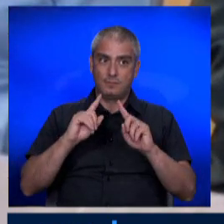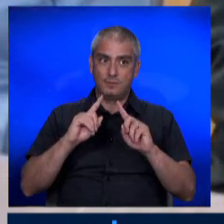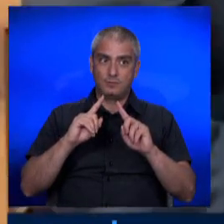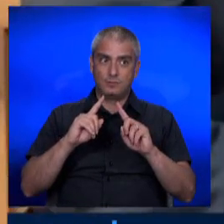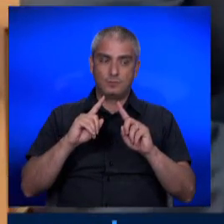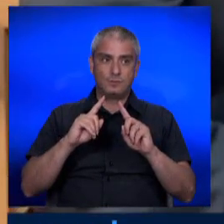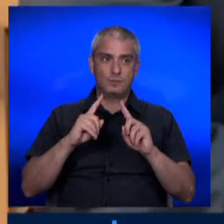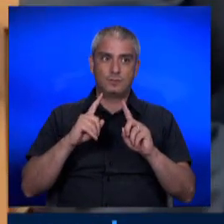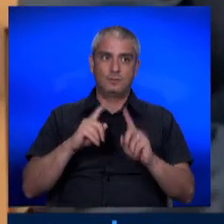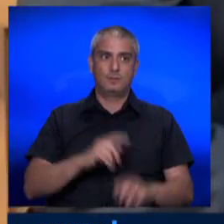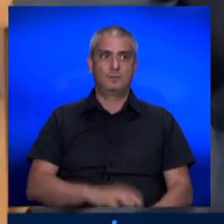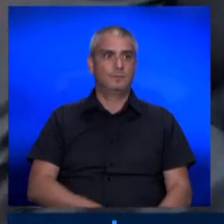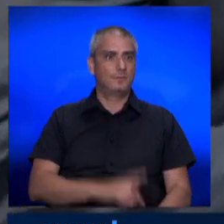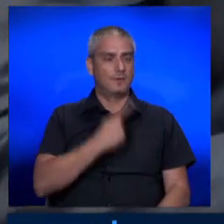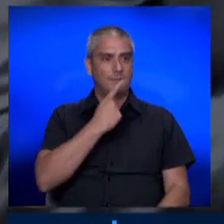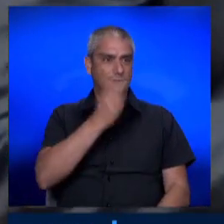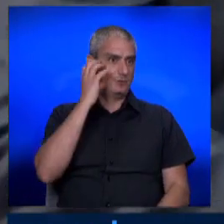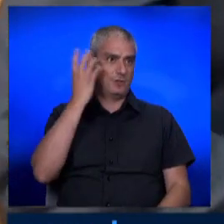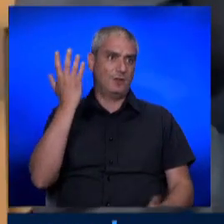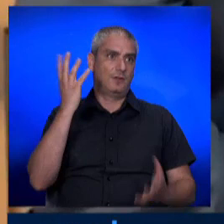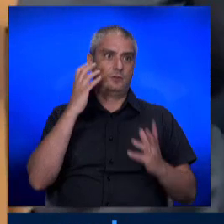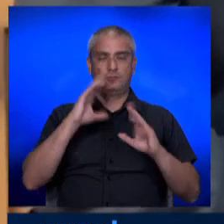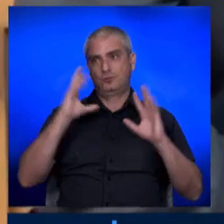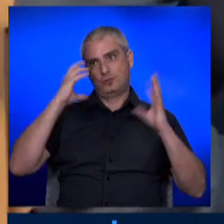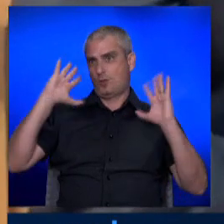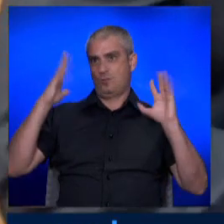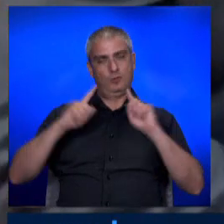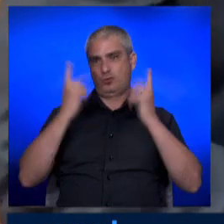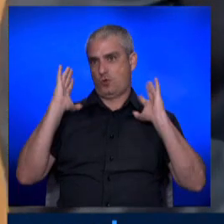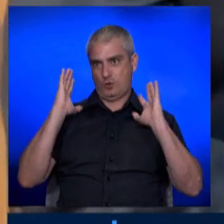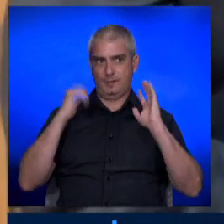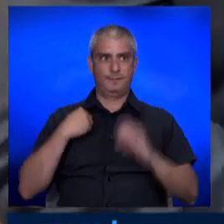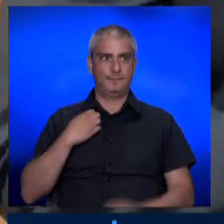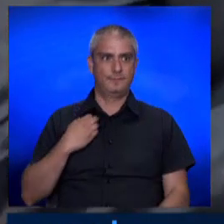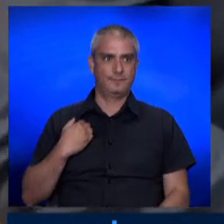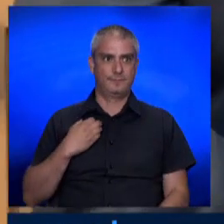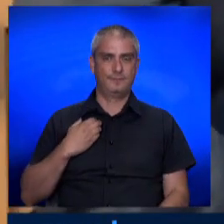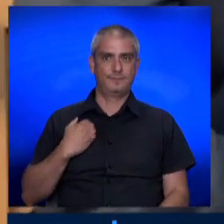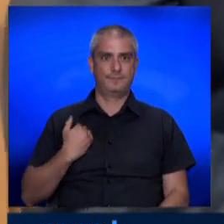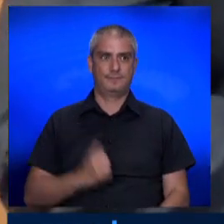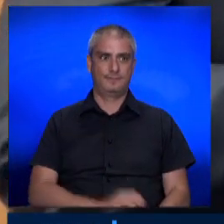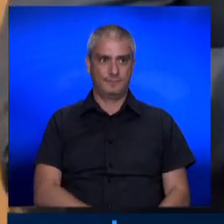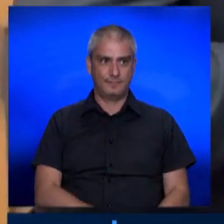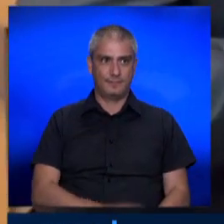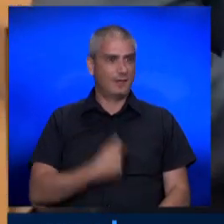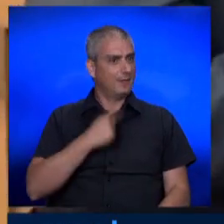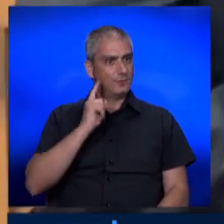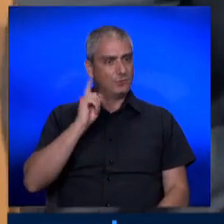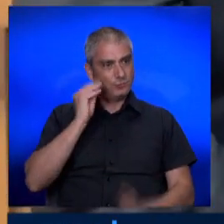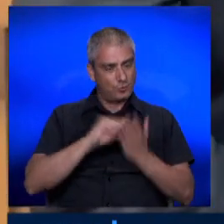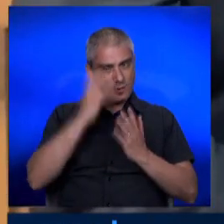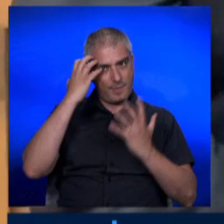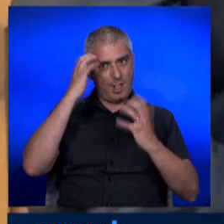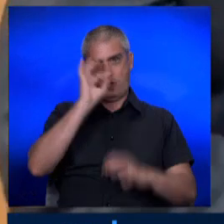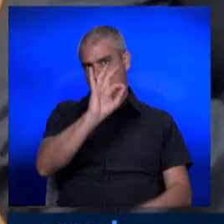سيدي مثل ما قلتم هذا جنون جنون اللي صاير ونحتاج